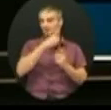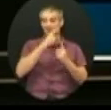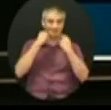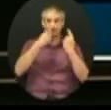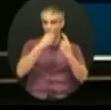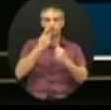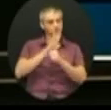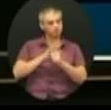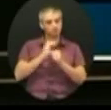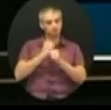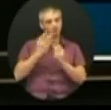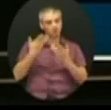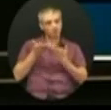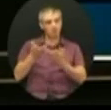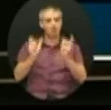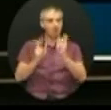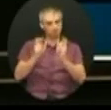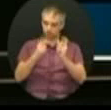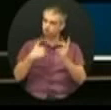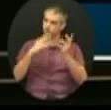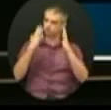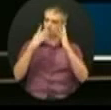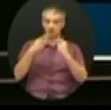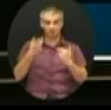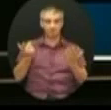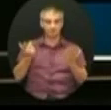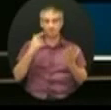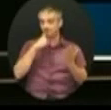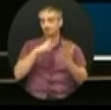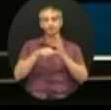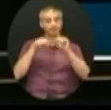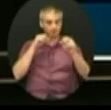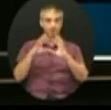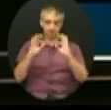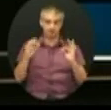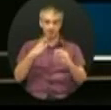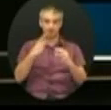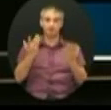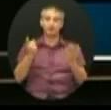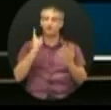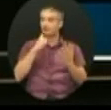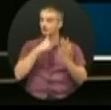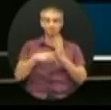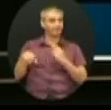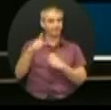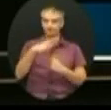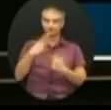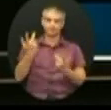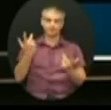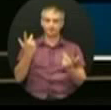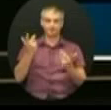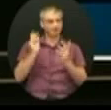פעולה וממש עושה תספורות ושפו על כך. ובנק הפועלים גם עכשיו התחיל לנהל, אבל הבנקים אחרים